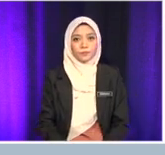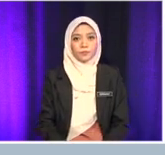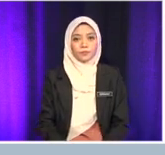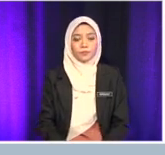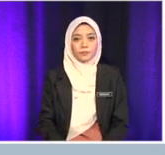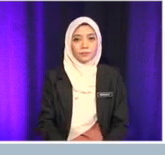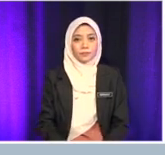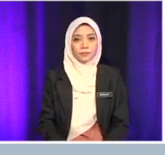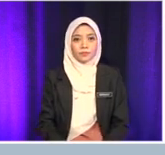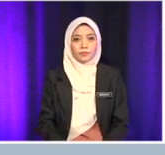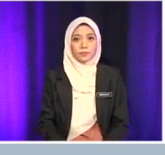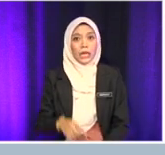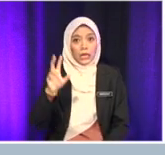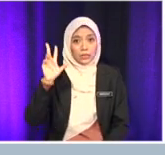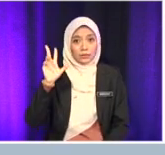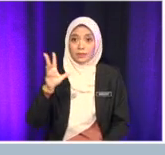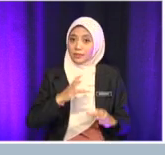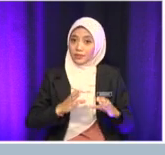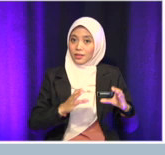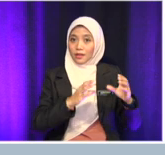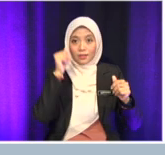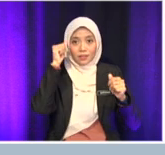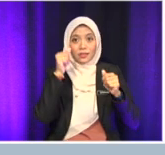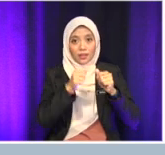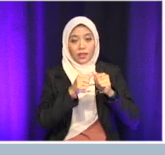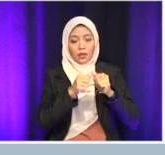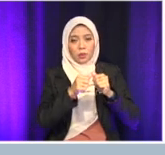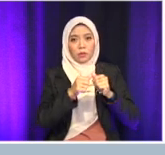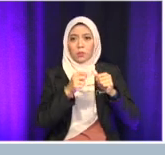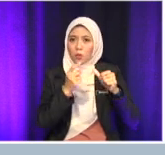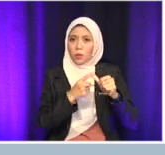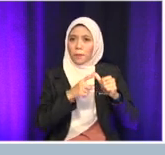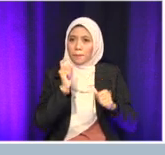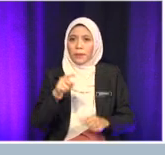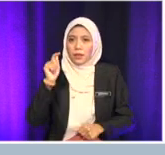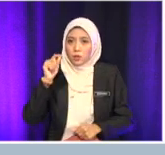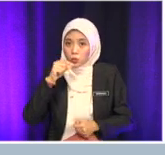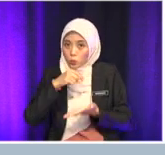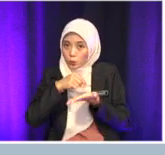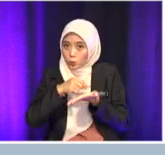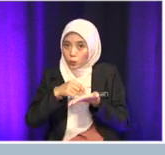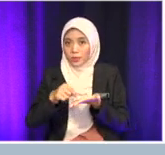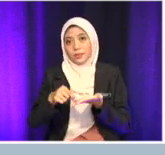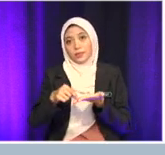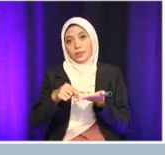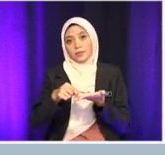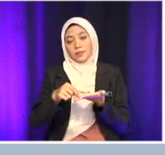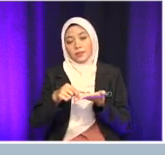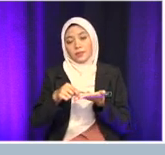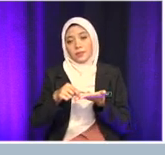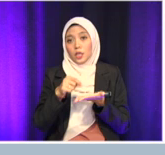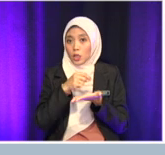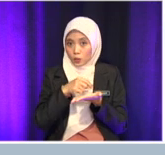putaran 3 step yang mudah-mudahan yang pertama tanda kan objek jadi objek kita sekarang adalah titik